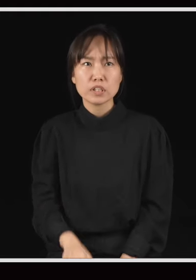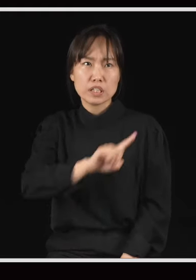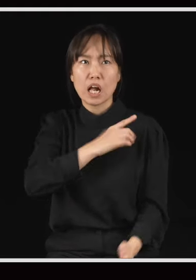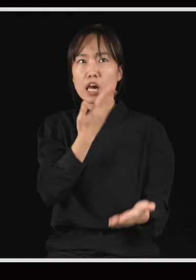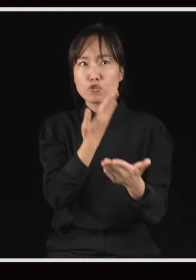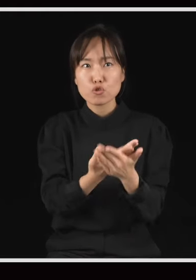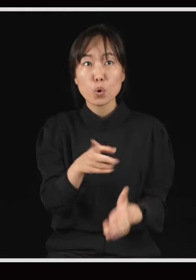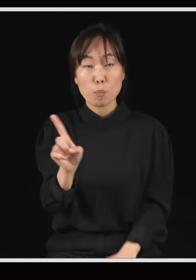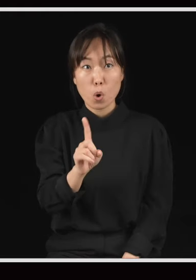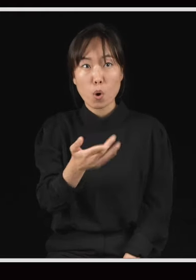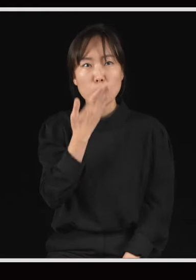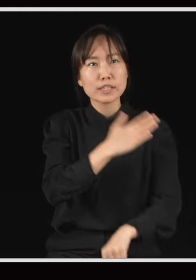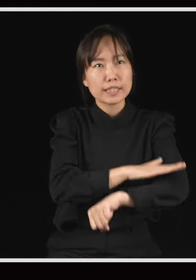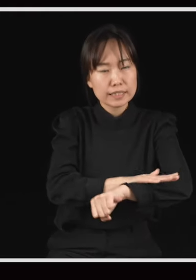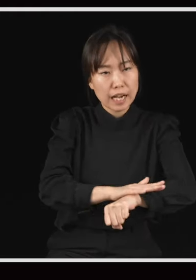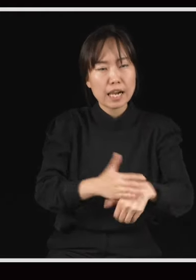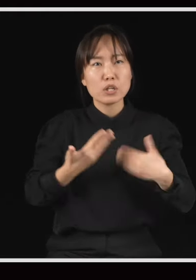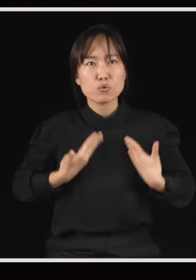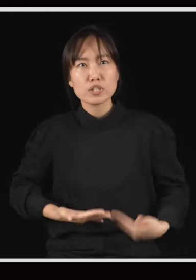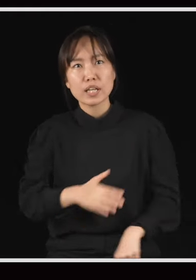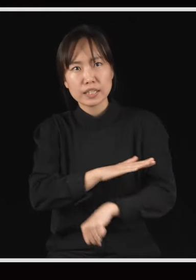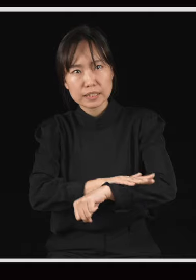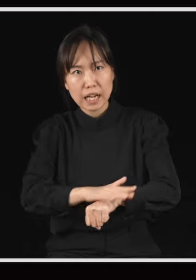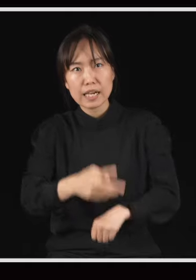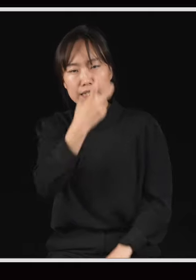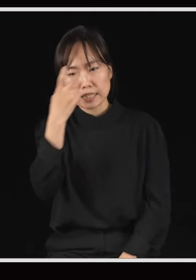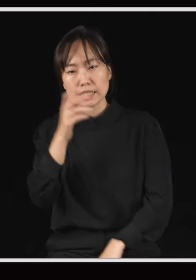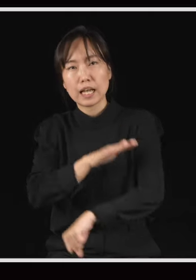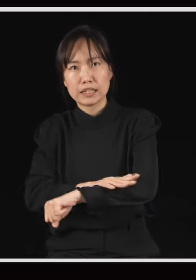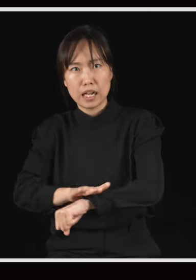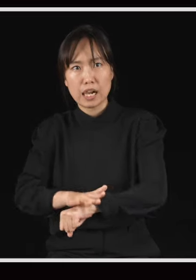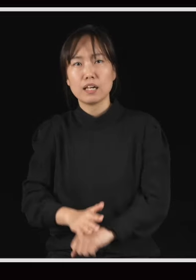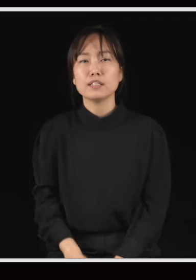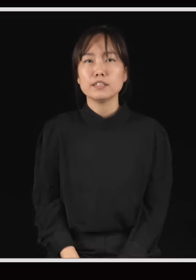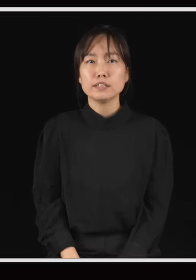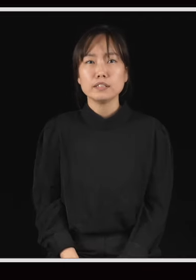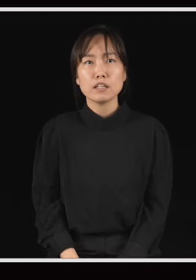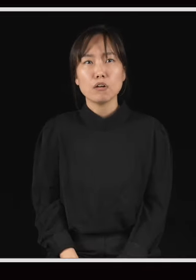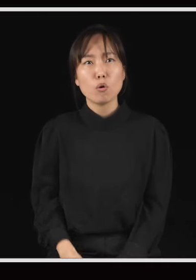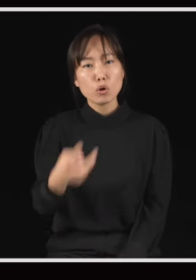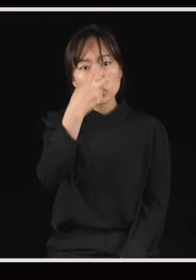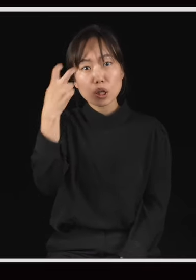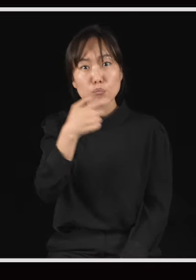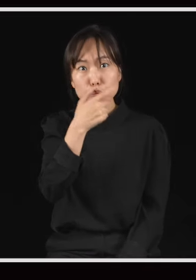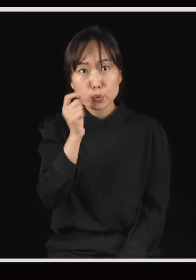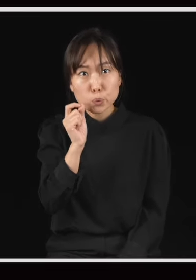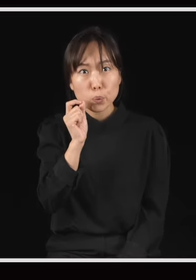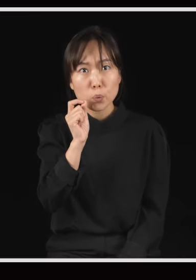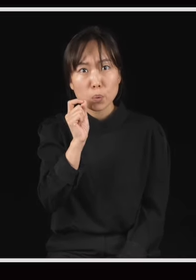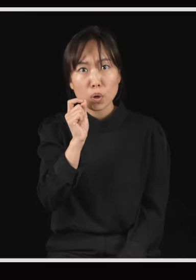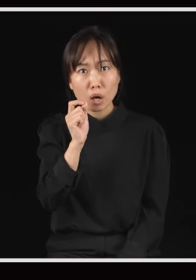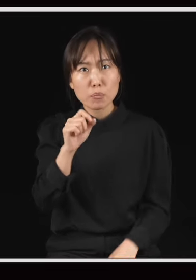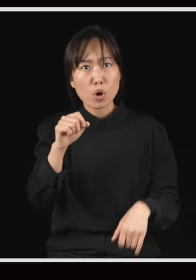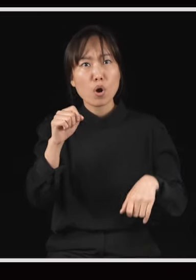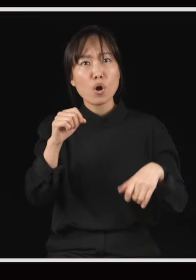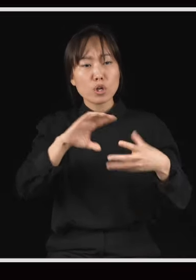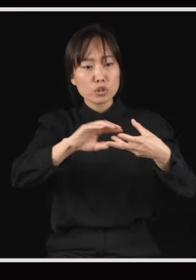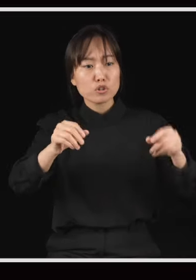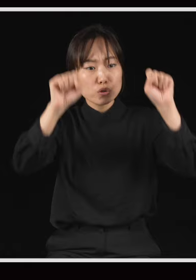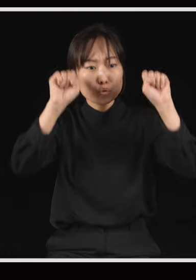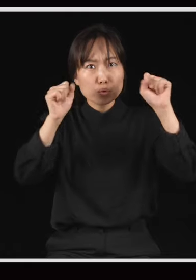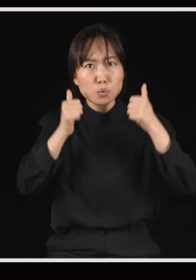우선 제일 중요한 게 잘 먹고 잘 쉬고 잘 자는 거. 이따가도 나오지만 잠을 제대로 자지 않으면 근력